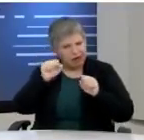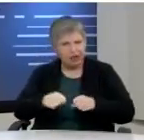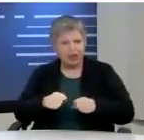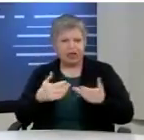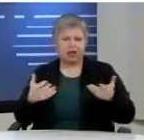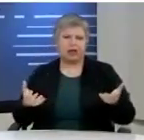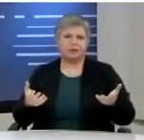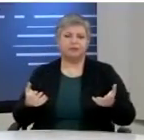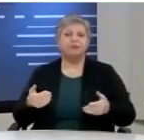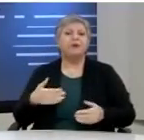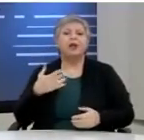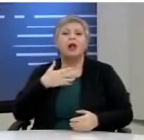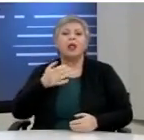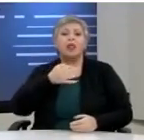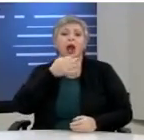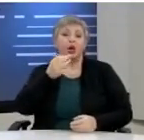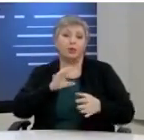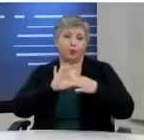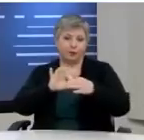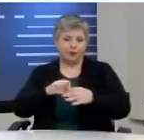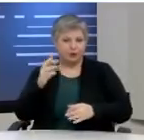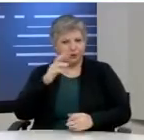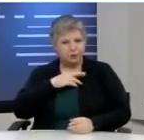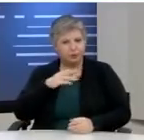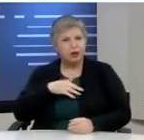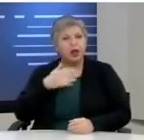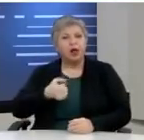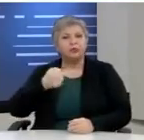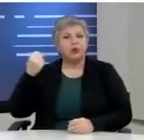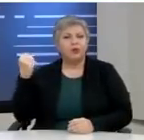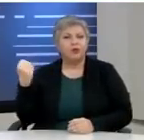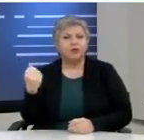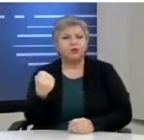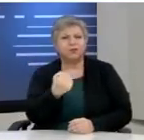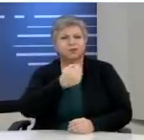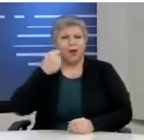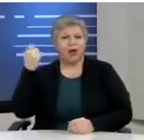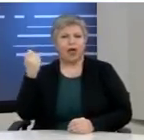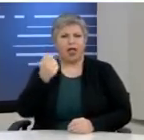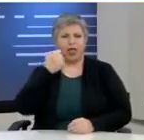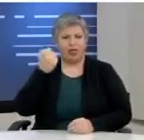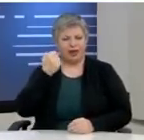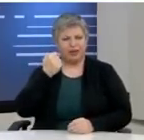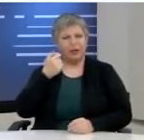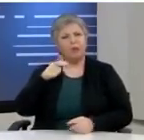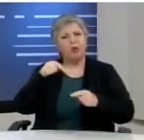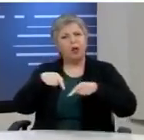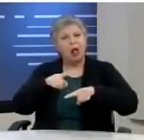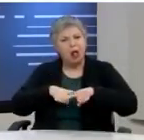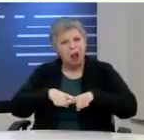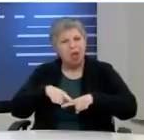Οι εθνικισμοί και στις δύο πλευρές, οι εθνικισμοί και στις δύο πλευρές έχουν ένα βασικό χαρακτηριστικό,